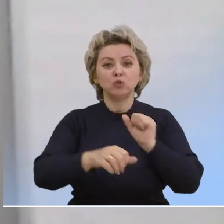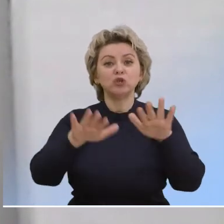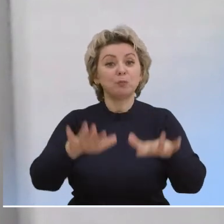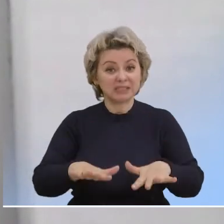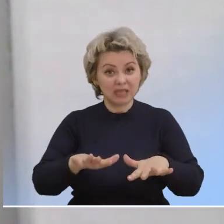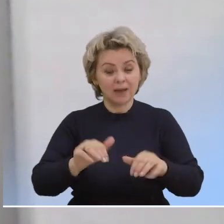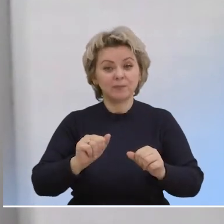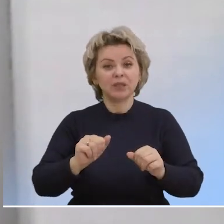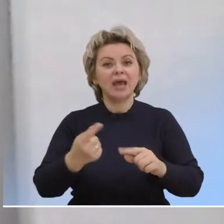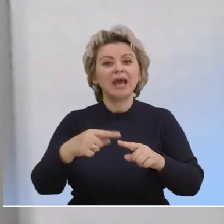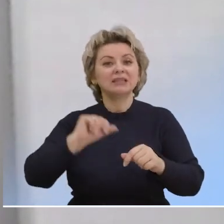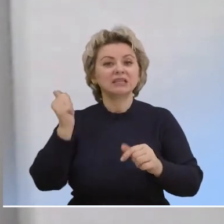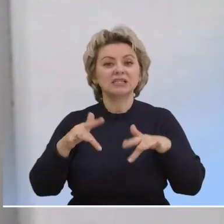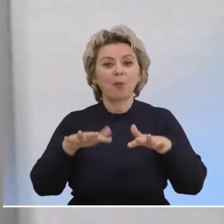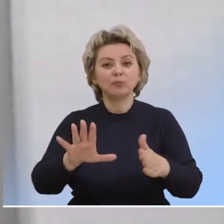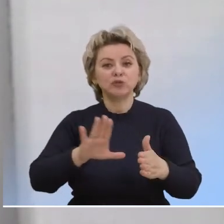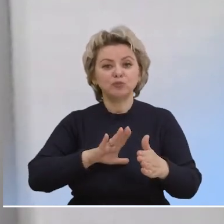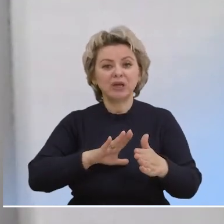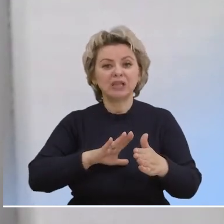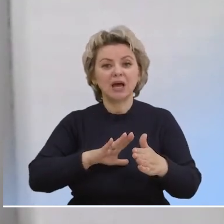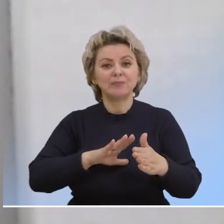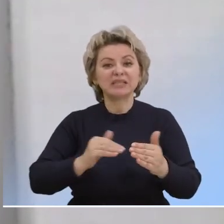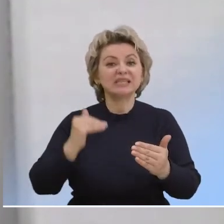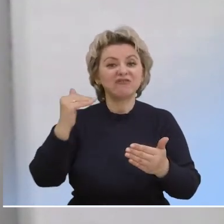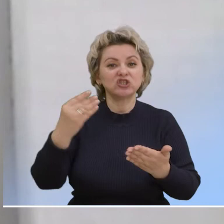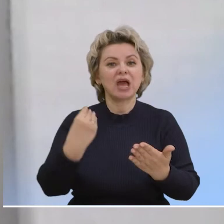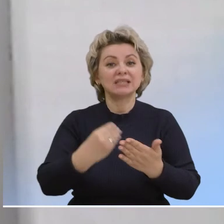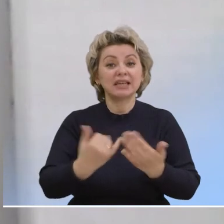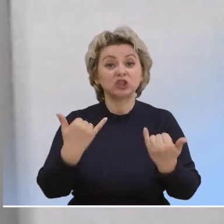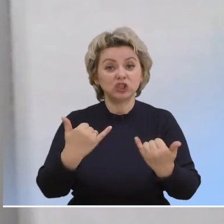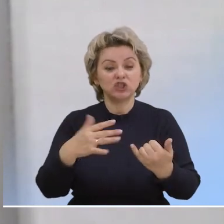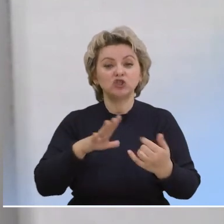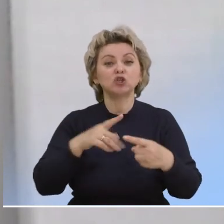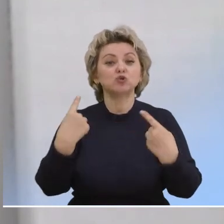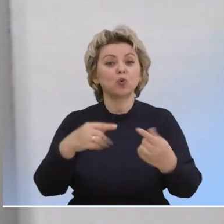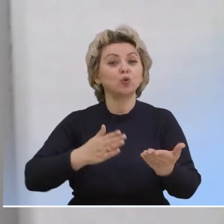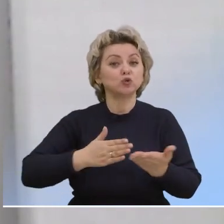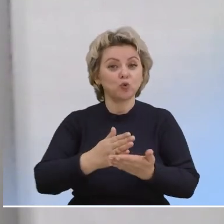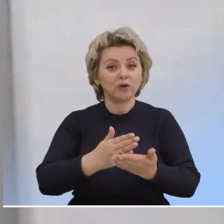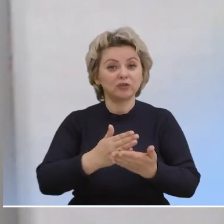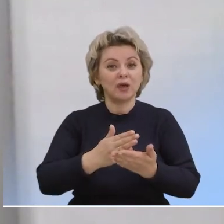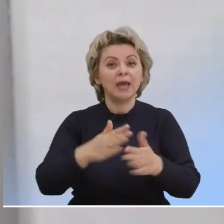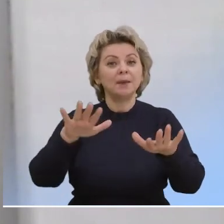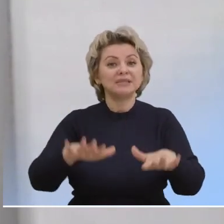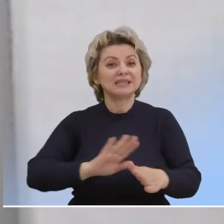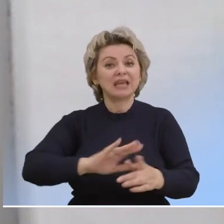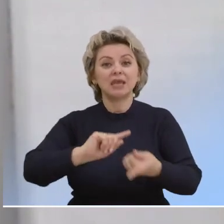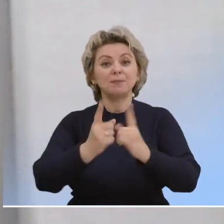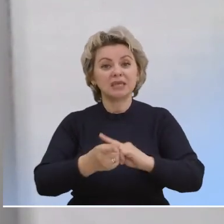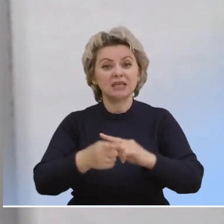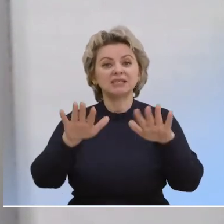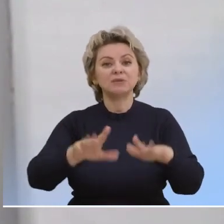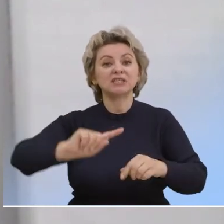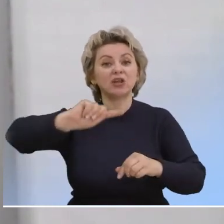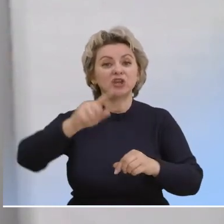места. Но это на самом деле было несколько завышенные оценки, а на данный момент мы видим немножко другую структуру. Места не меняются, а